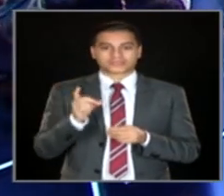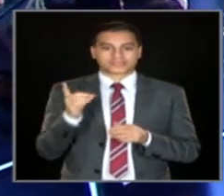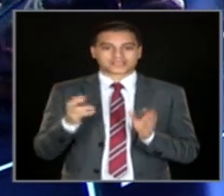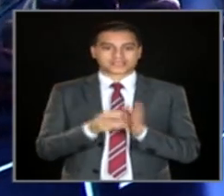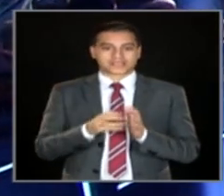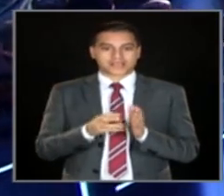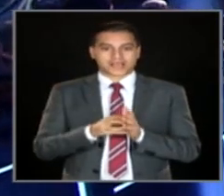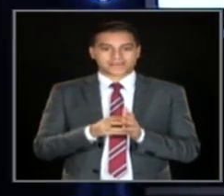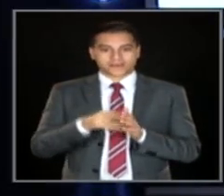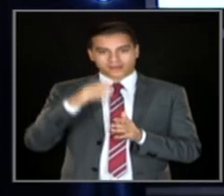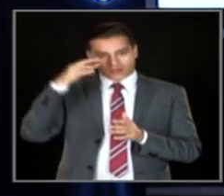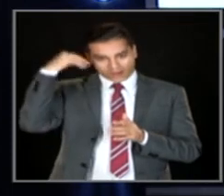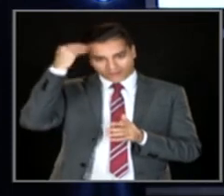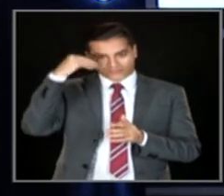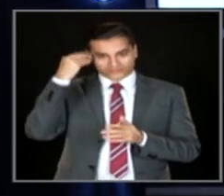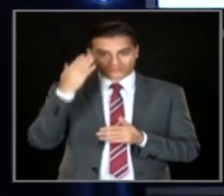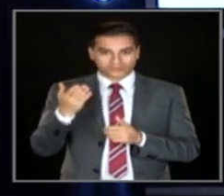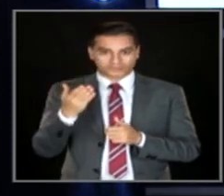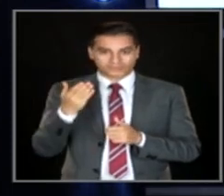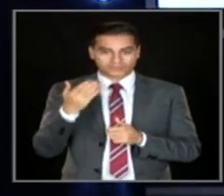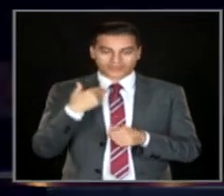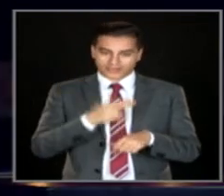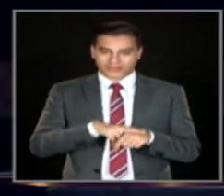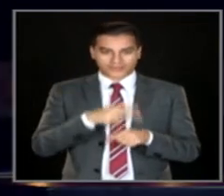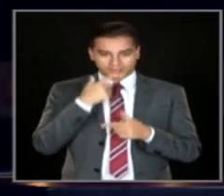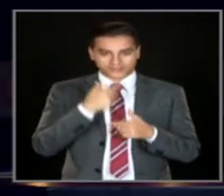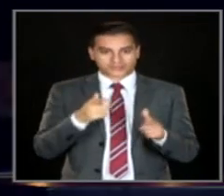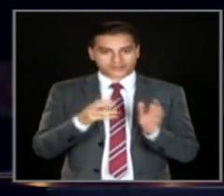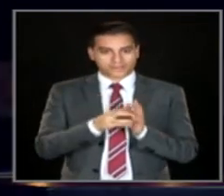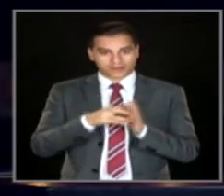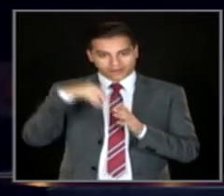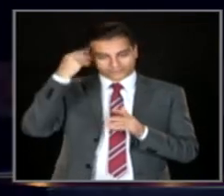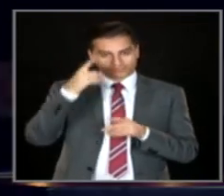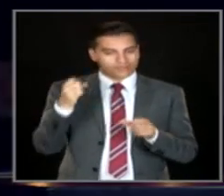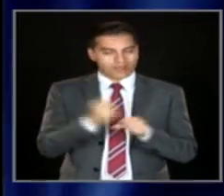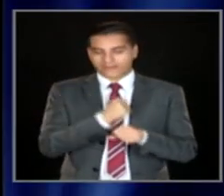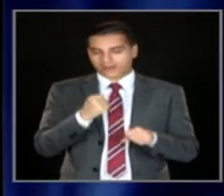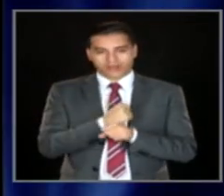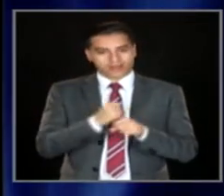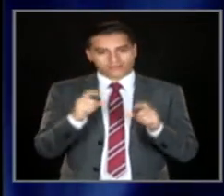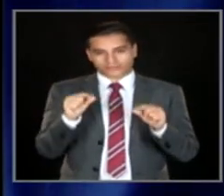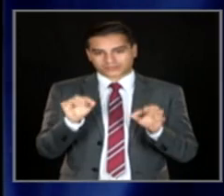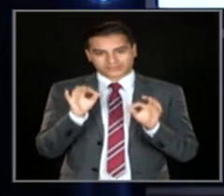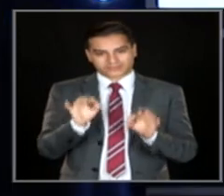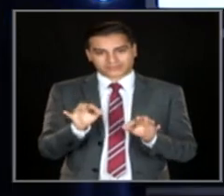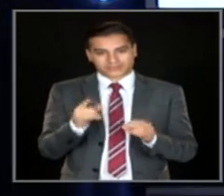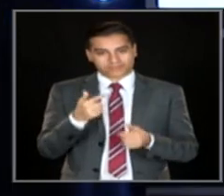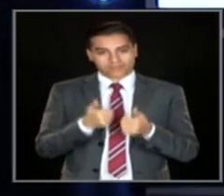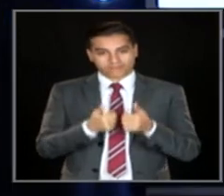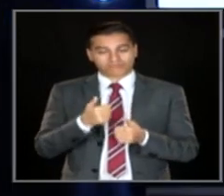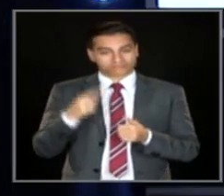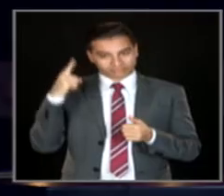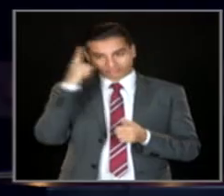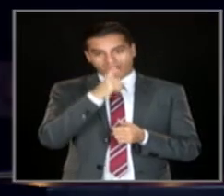95 جامعة كفر الشيخ. بكرر تاني، جامعة كفر الشيخ لعبت موسم قوي جدا والمباراة كانت